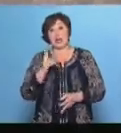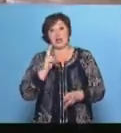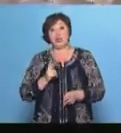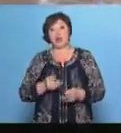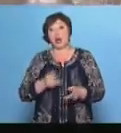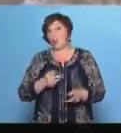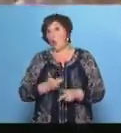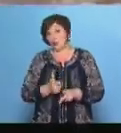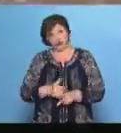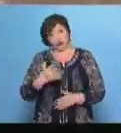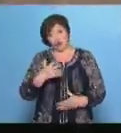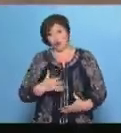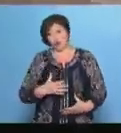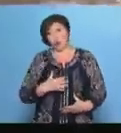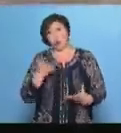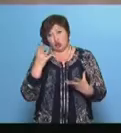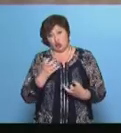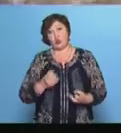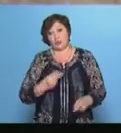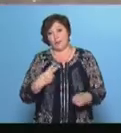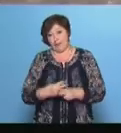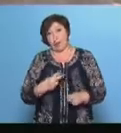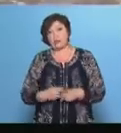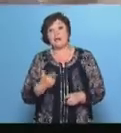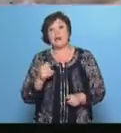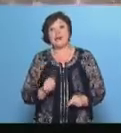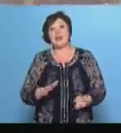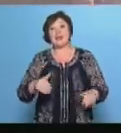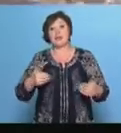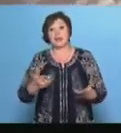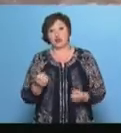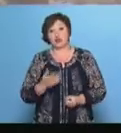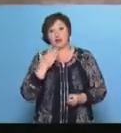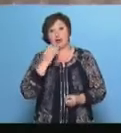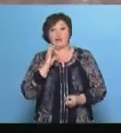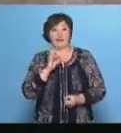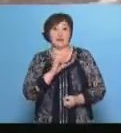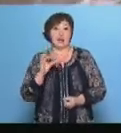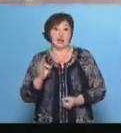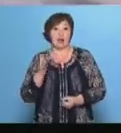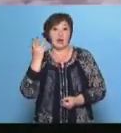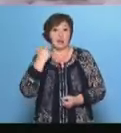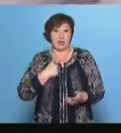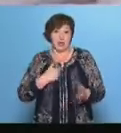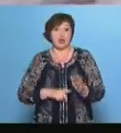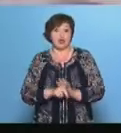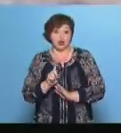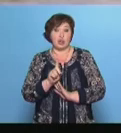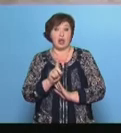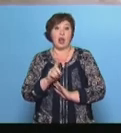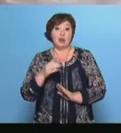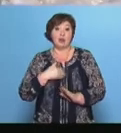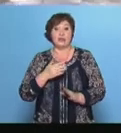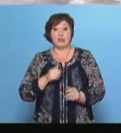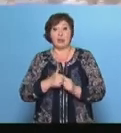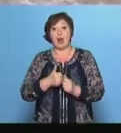препятствия. И по всем рекомендациям, которые были еще в советские времена, когда я начинала заниматься спортивным туризмом, у нас